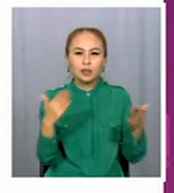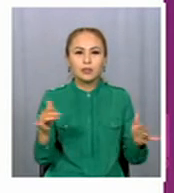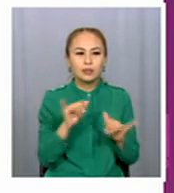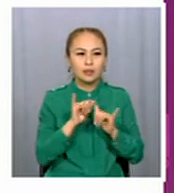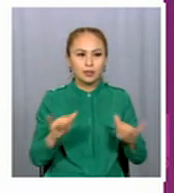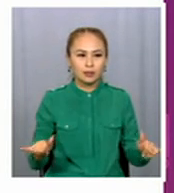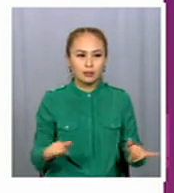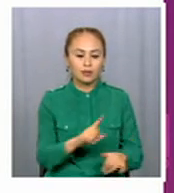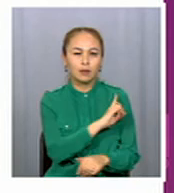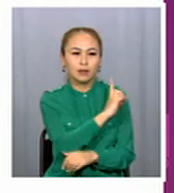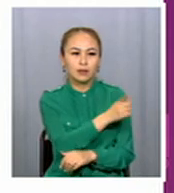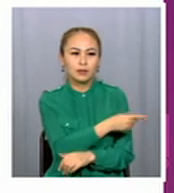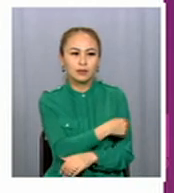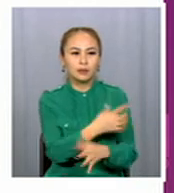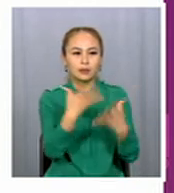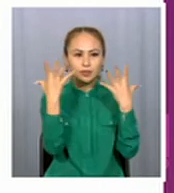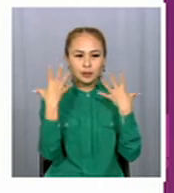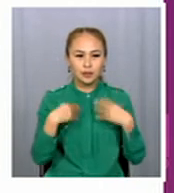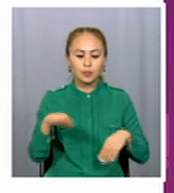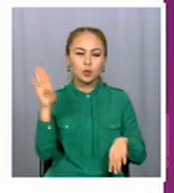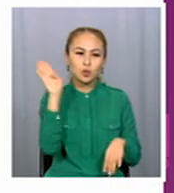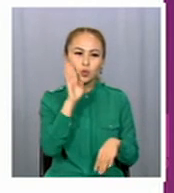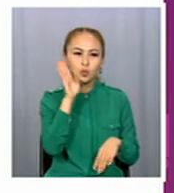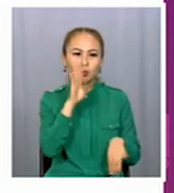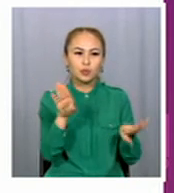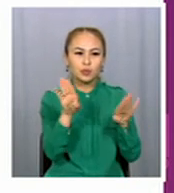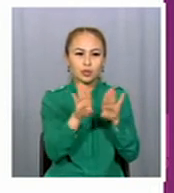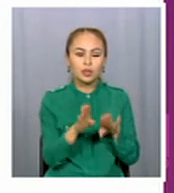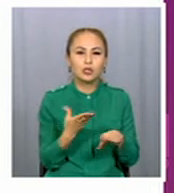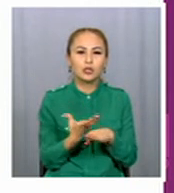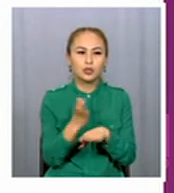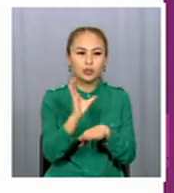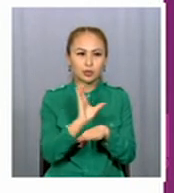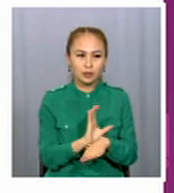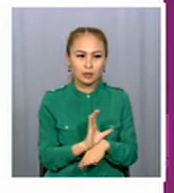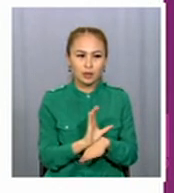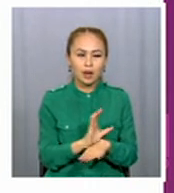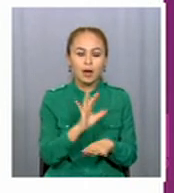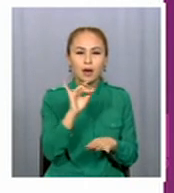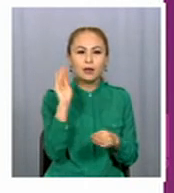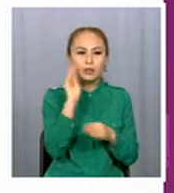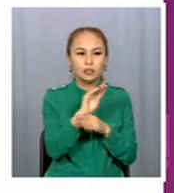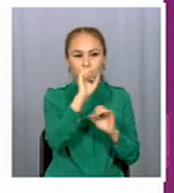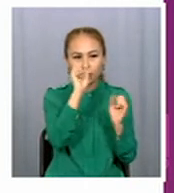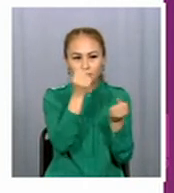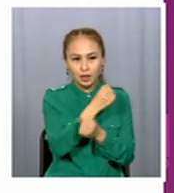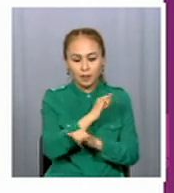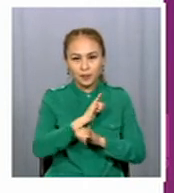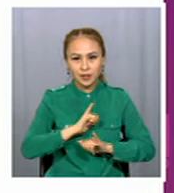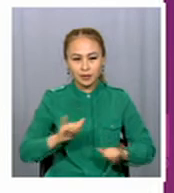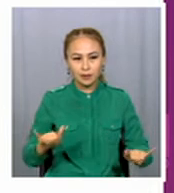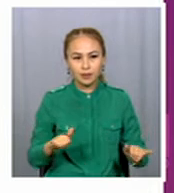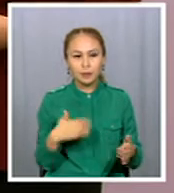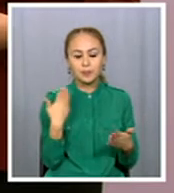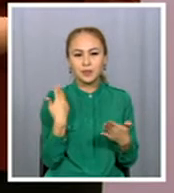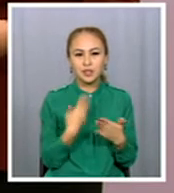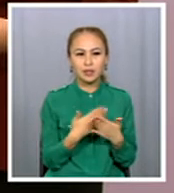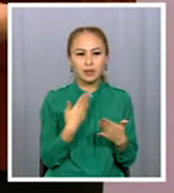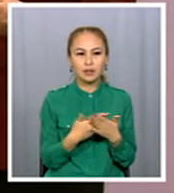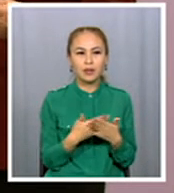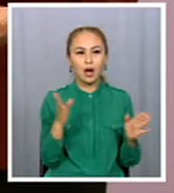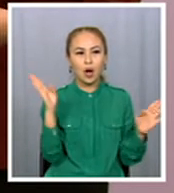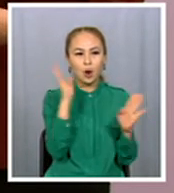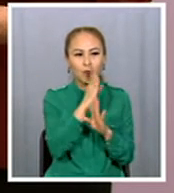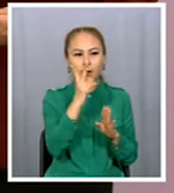жаққа таралады. Қатты дене мен су дыбысты күшейтеді, әрі жылдам таратады.